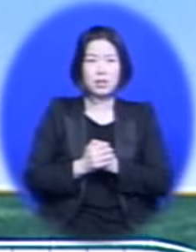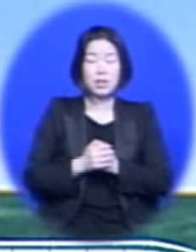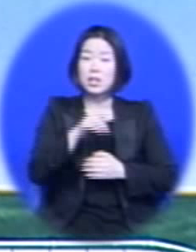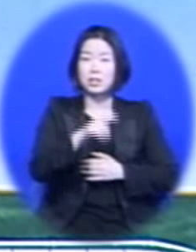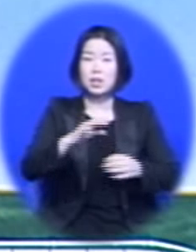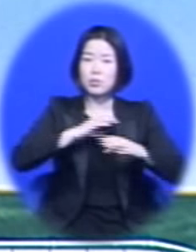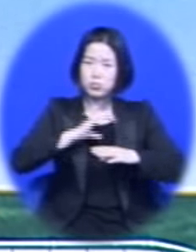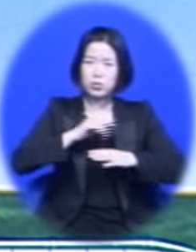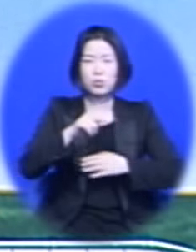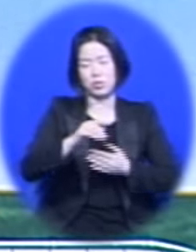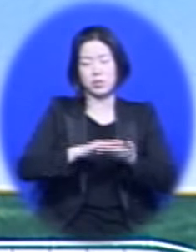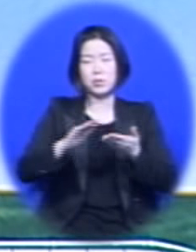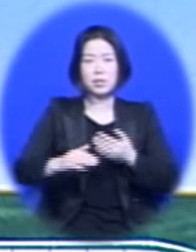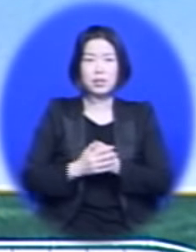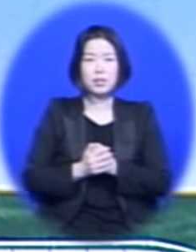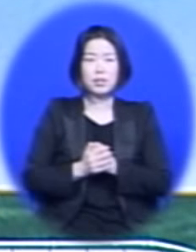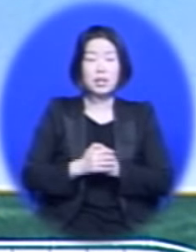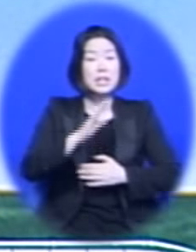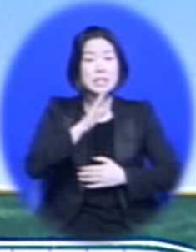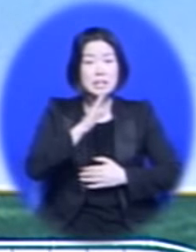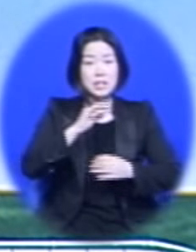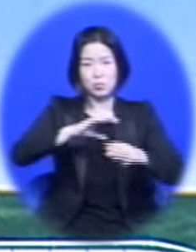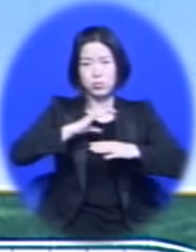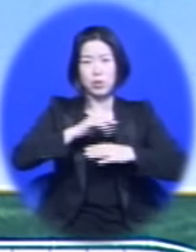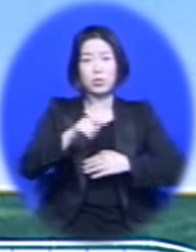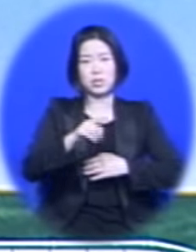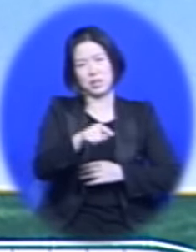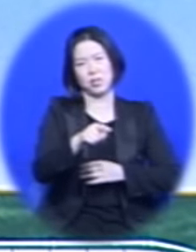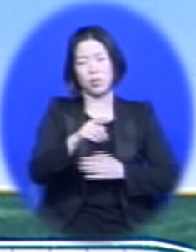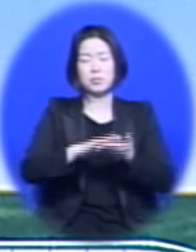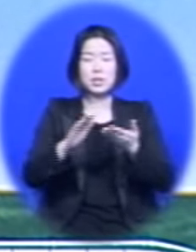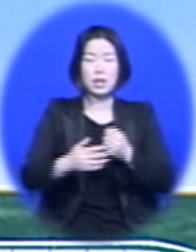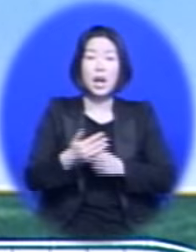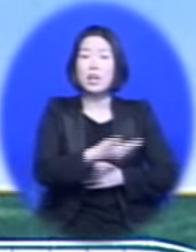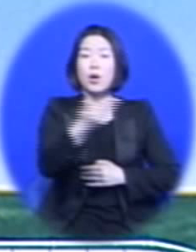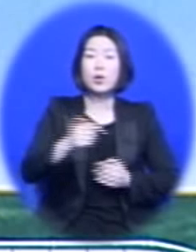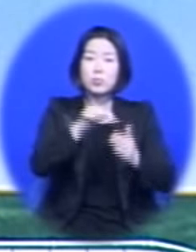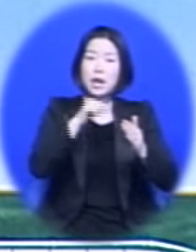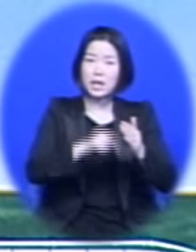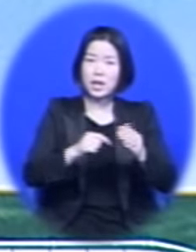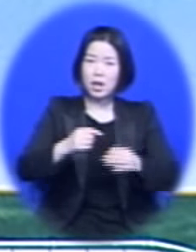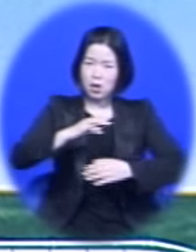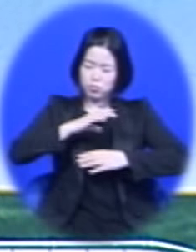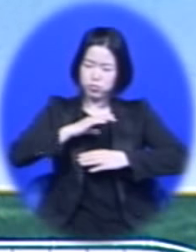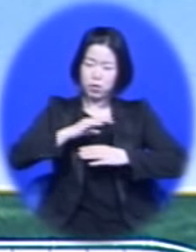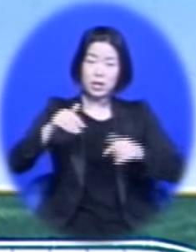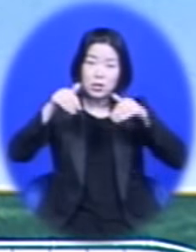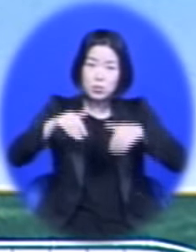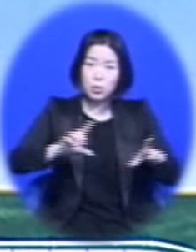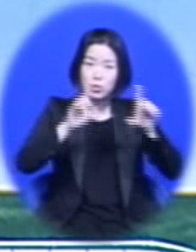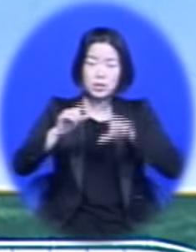그게 무서운 거예요. 진짜 무서운 건 바로 그겁니다. 여러분 안에 무서워하는 종살이의 영,